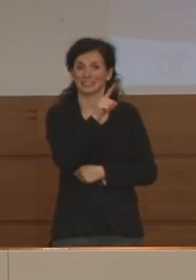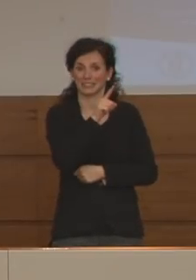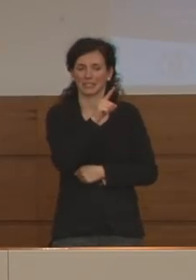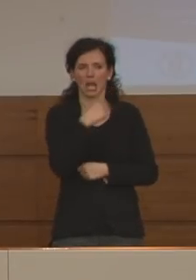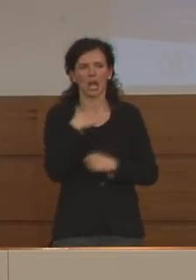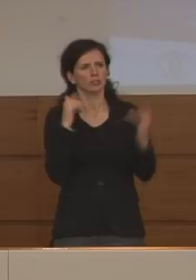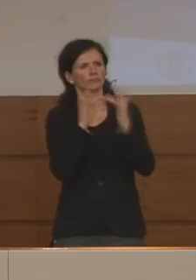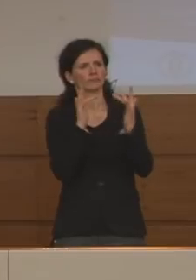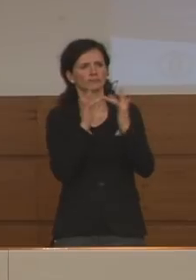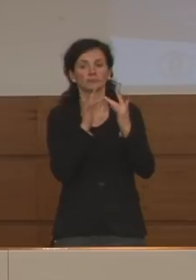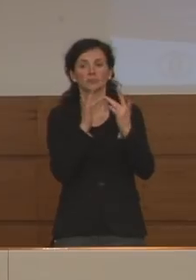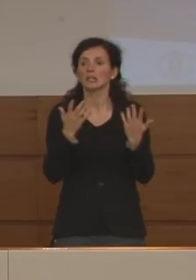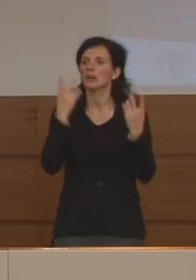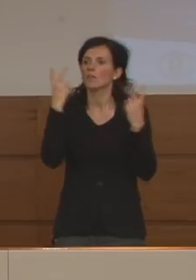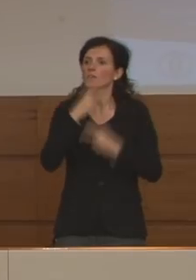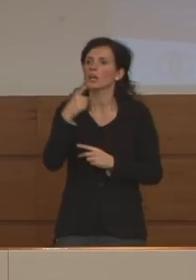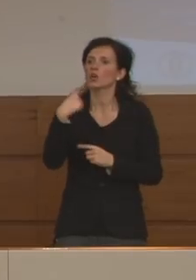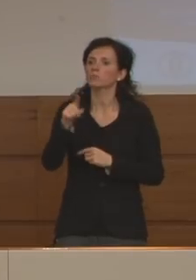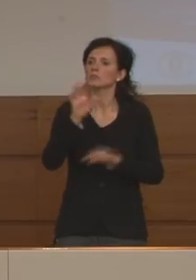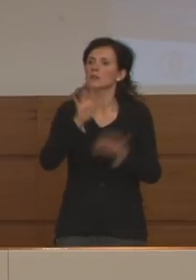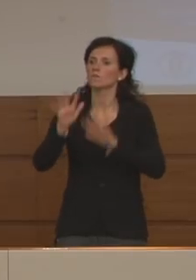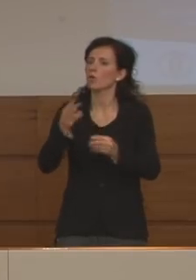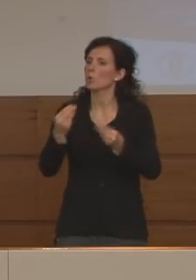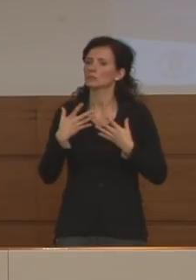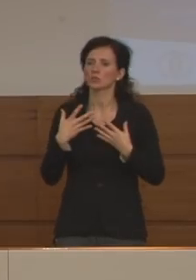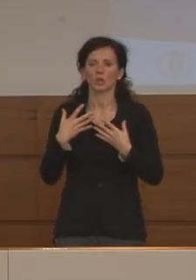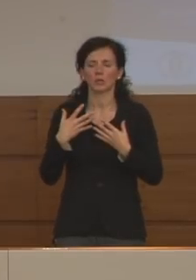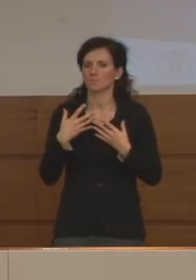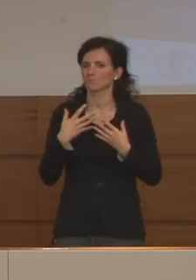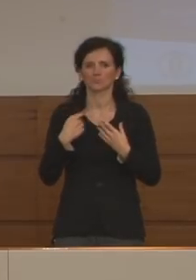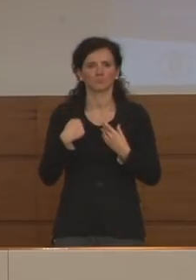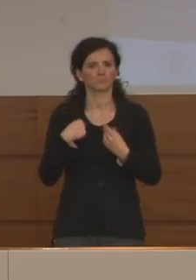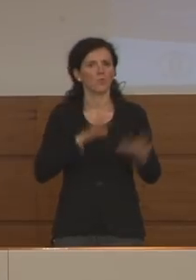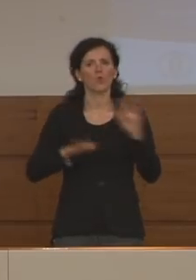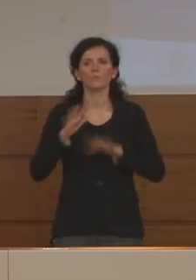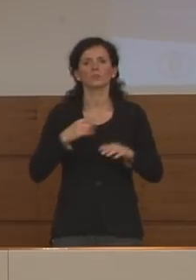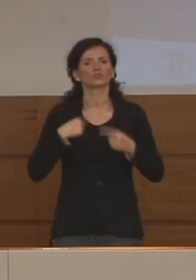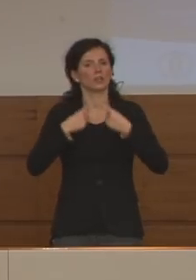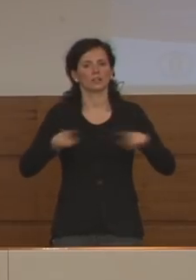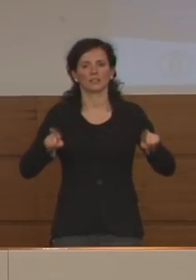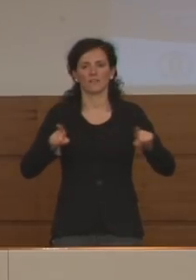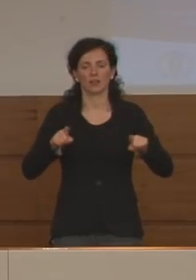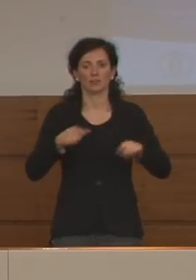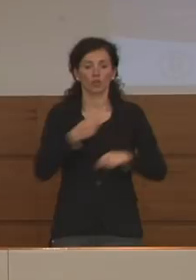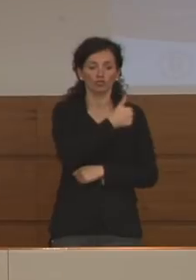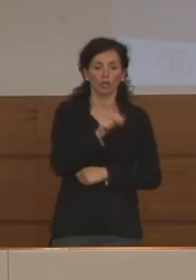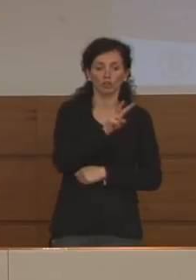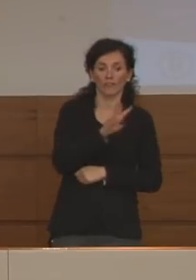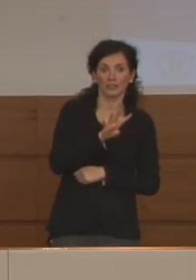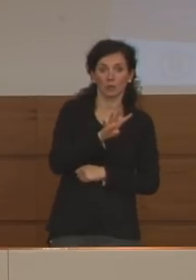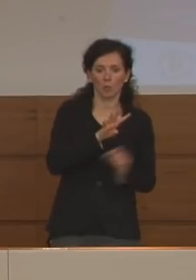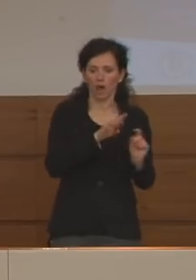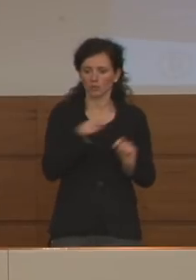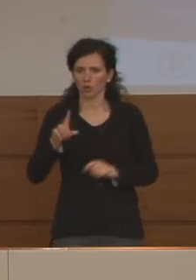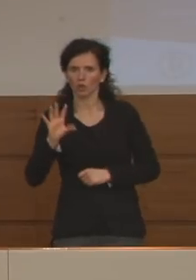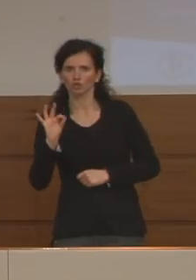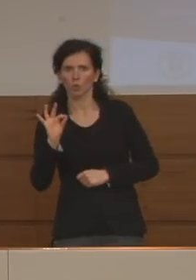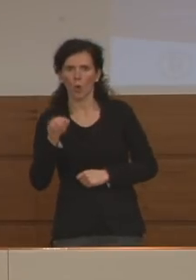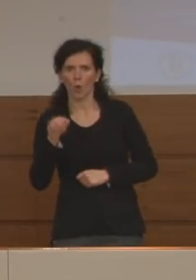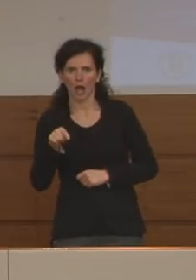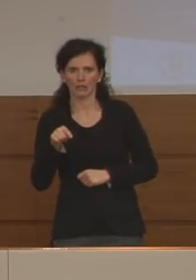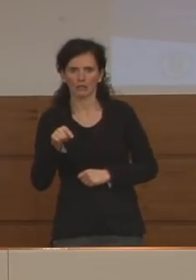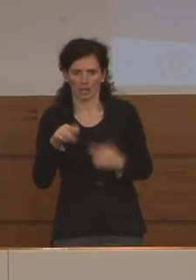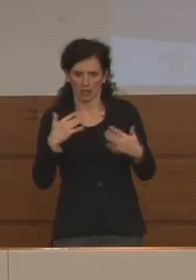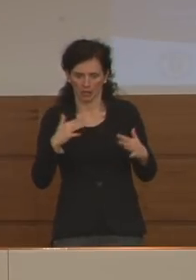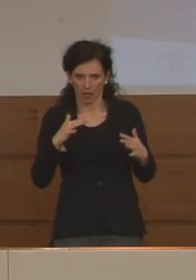l'informazione che io sinceramente è un passaggio come quello che abbiamo visto oggi da 124 a 50 mi